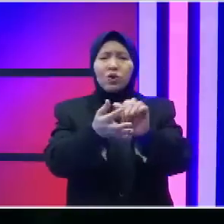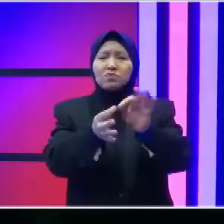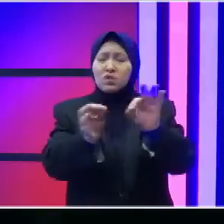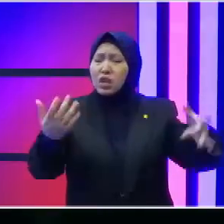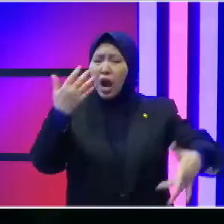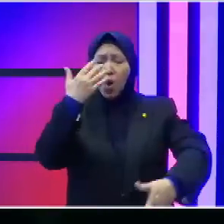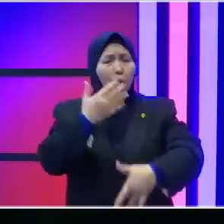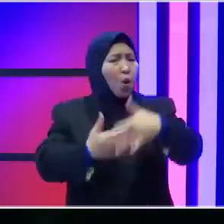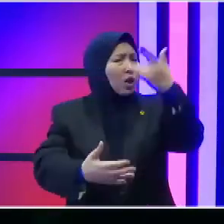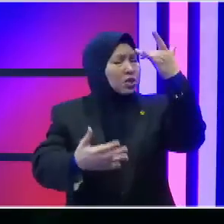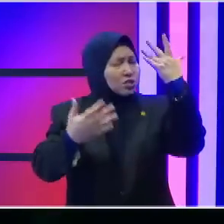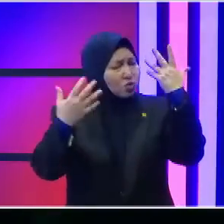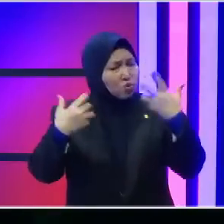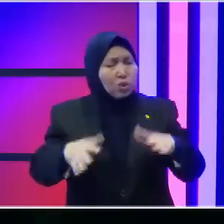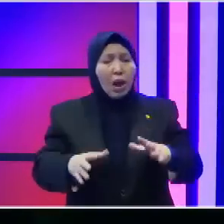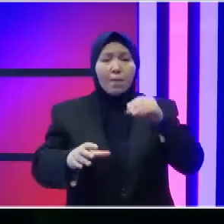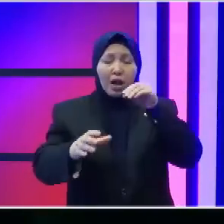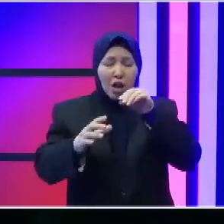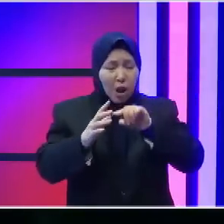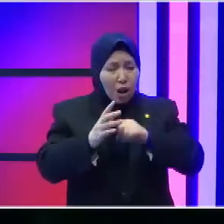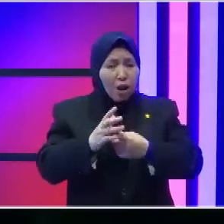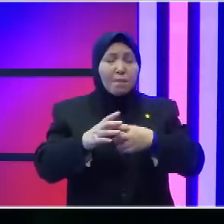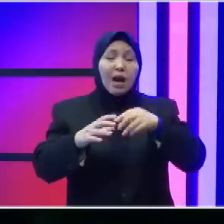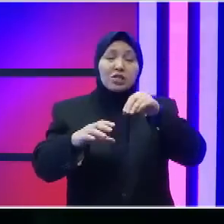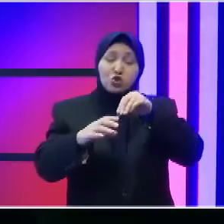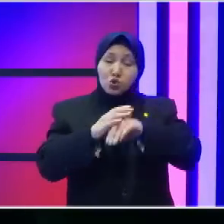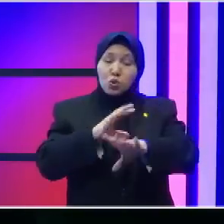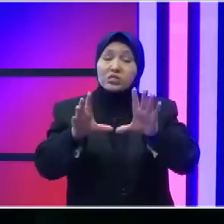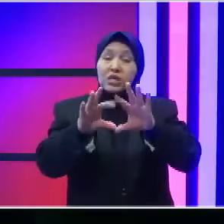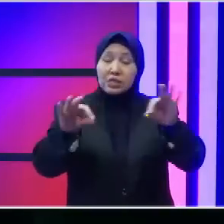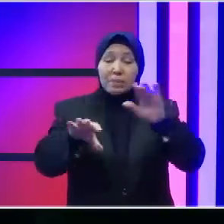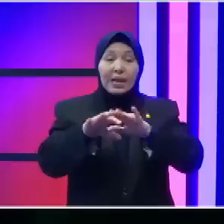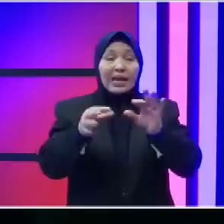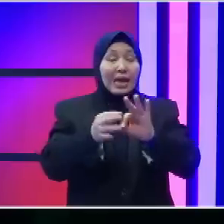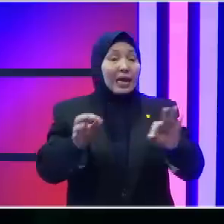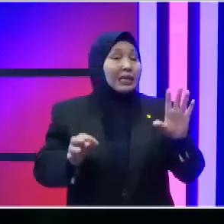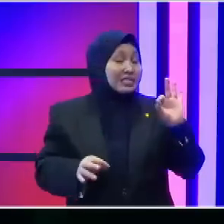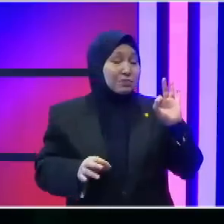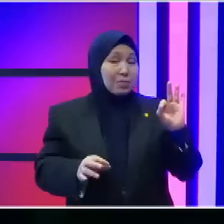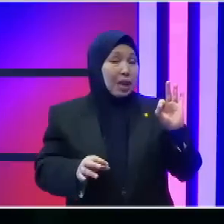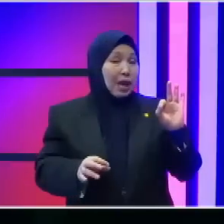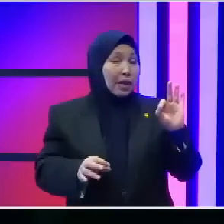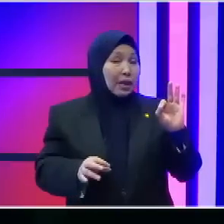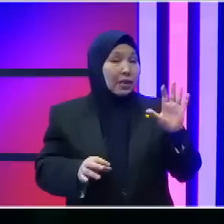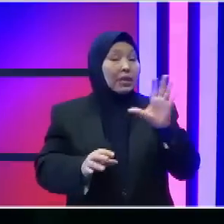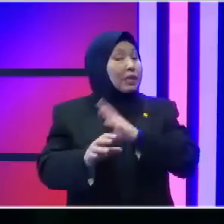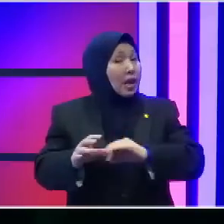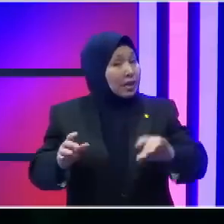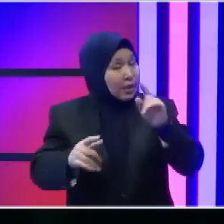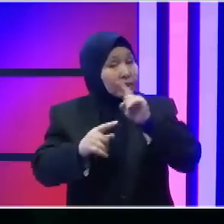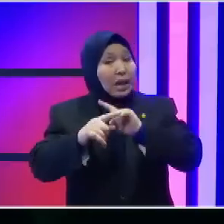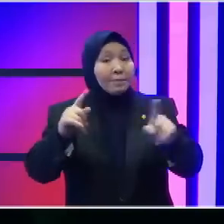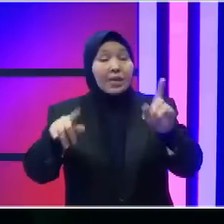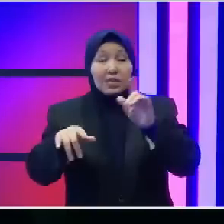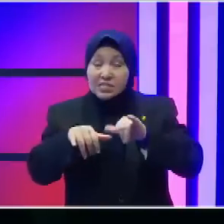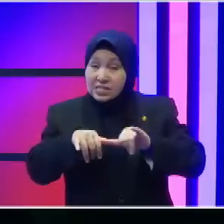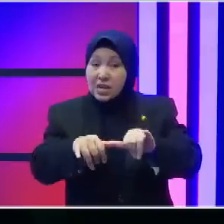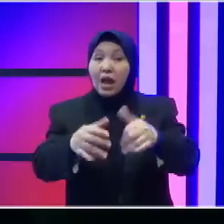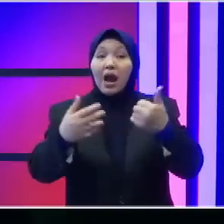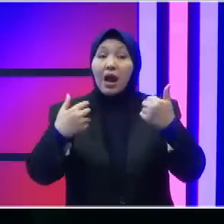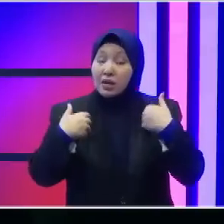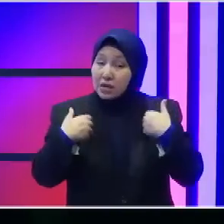saja komentar awal, kemudian mula masuk kepada cerita pada ayat yang ke-9. Dan tetapi masih lagi